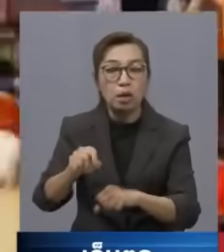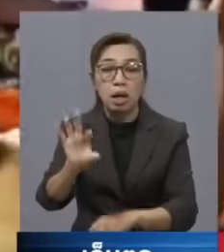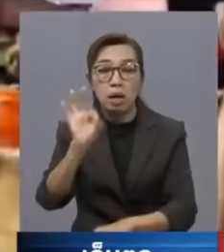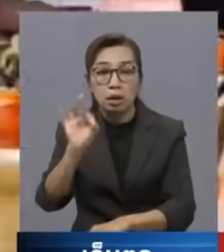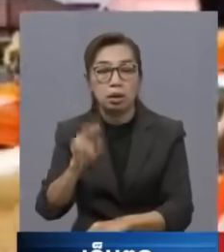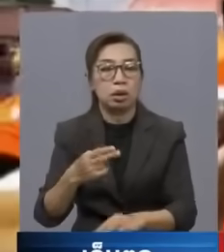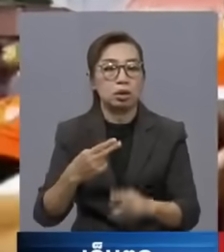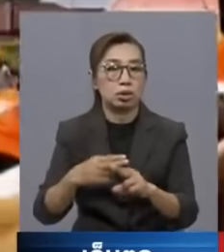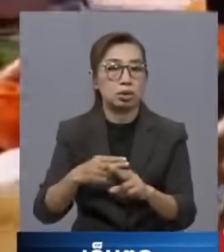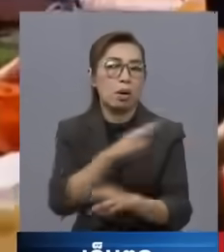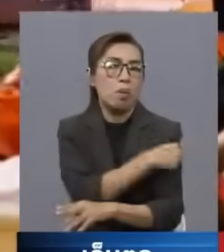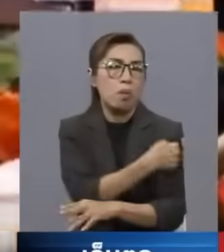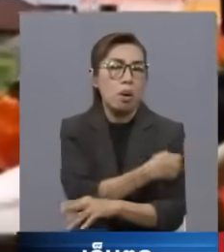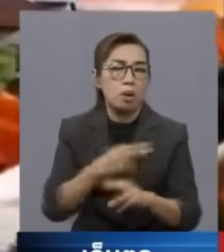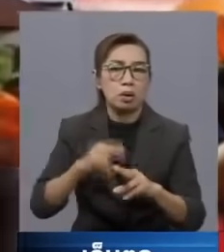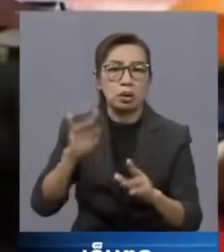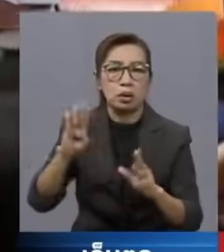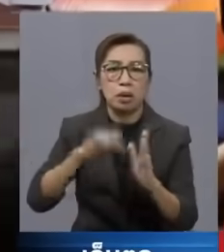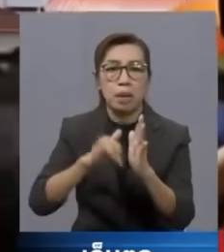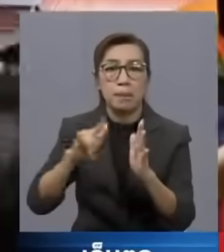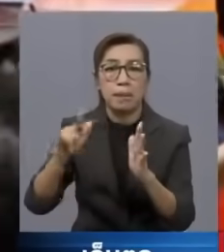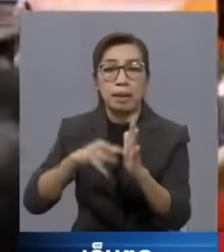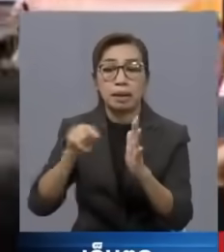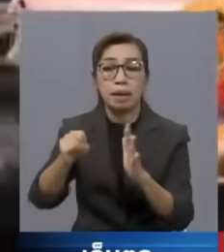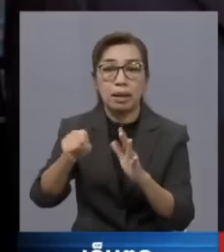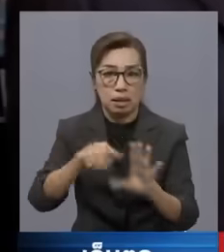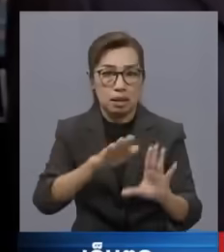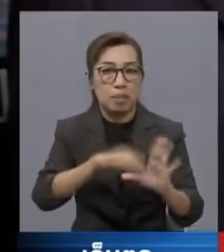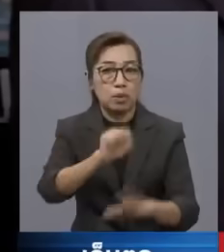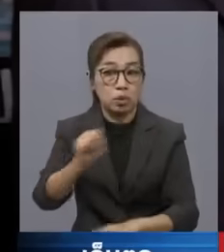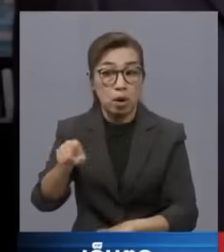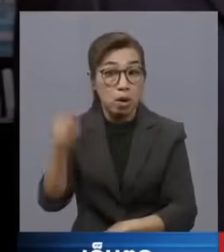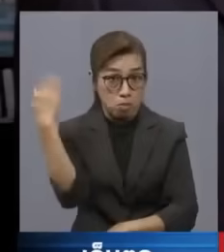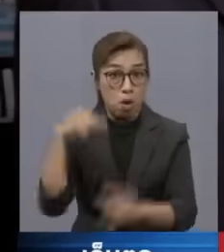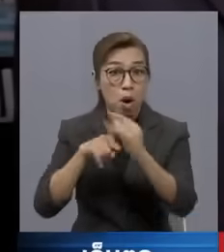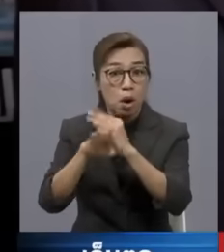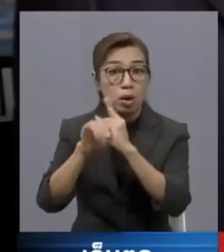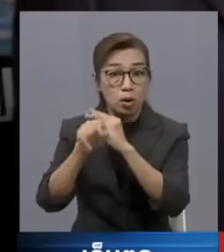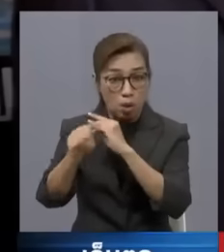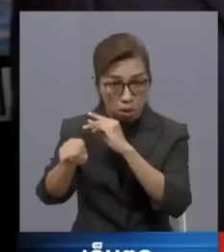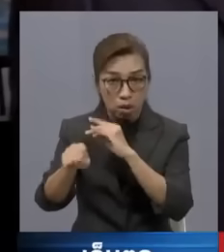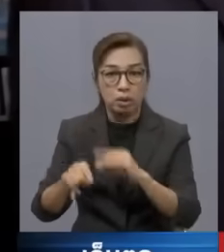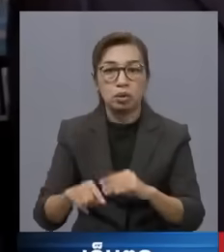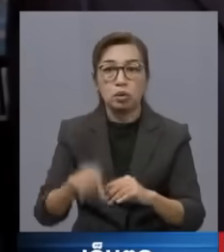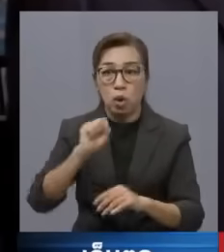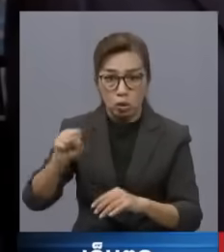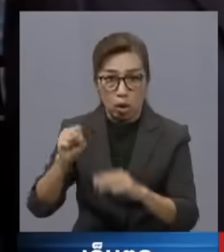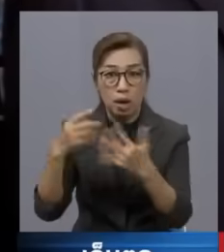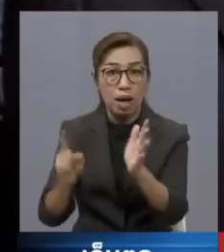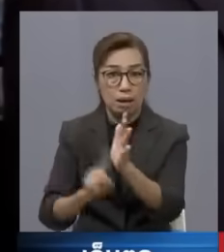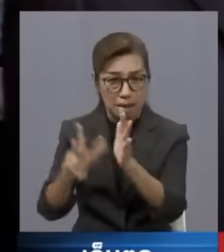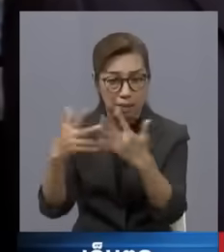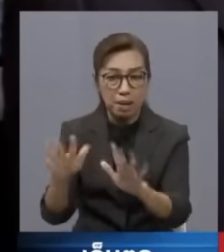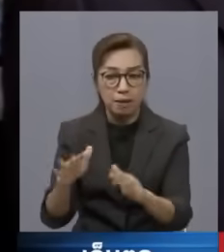เจตนาจารย์อดีตสสระยอง 3สมัยแล้วก็เป็นอดีตผู้สมัครเดิมลงสมัครเลือกตั้งซ่อมด้วยเช่นเดียวกัน